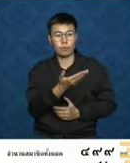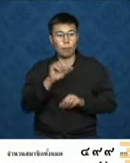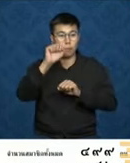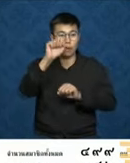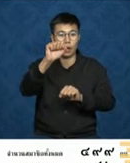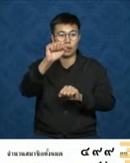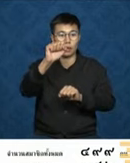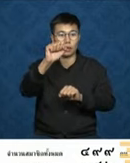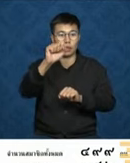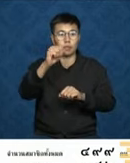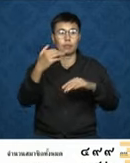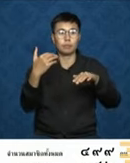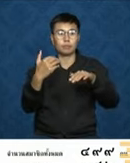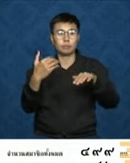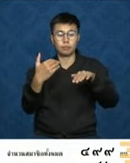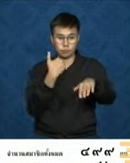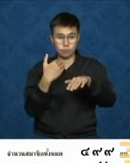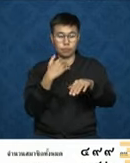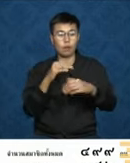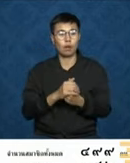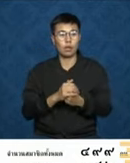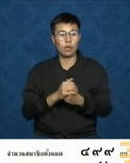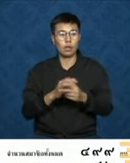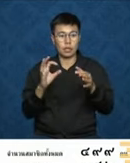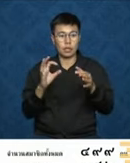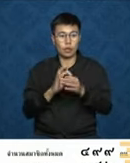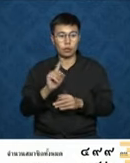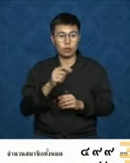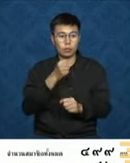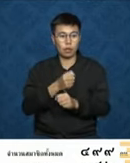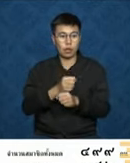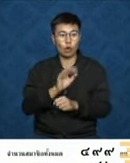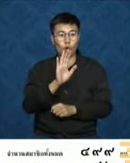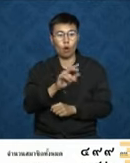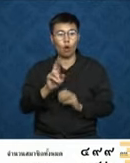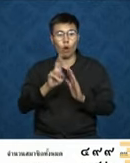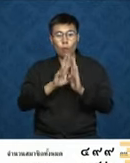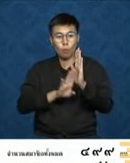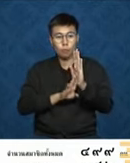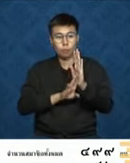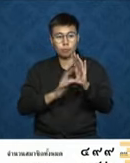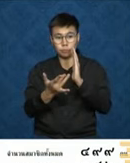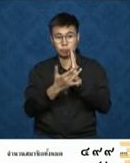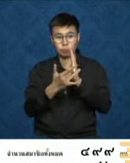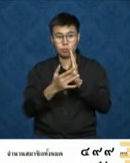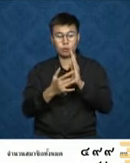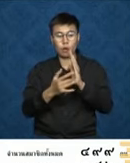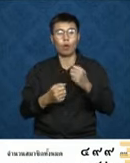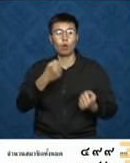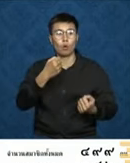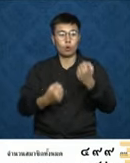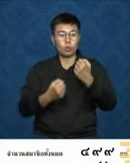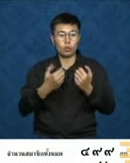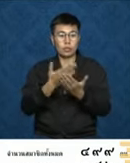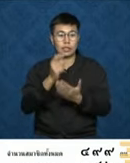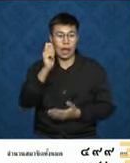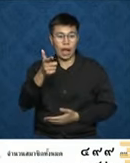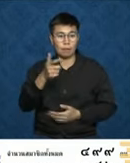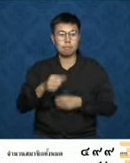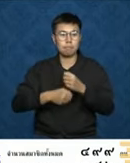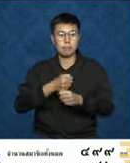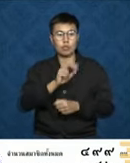กรมการขนส่งทางบกเรื่องกำหนดคุณลักษณะและระบบการทำงานของระบบอิเล็กทรอนิกส์สำหรับรถยนต์รับจ้างผ่านระบบอิเล็กทรอนิกส์